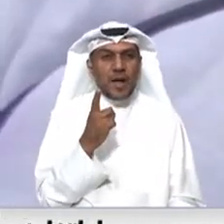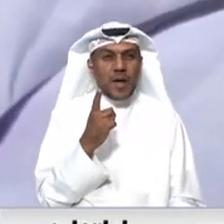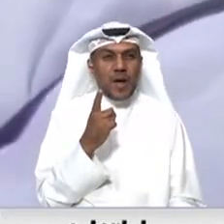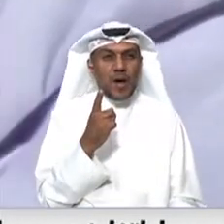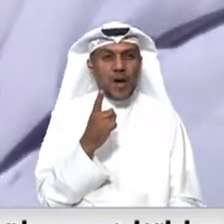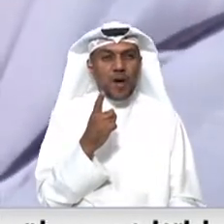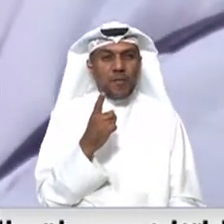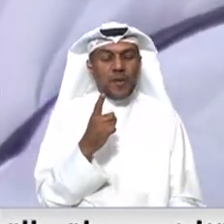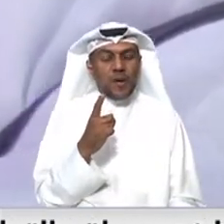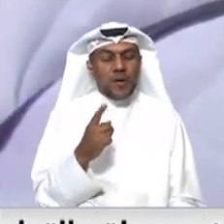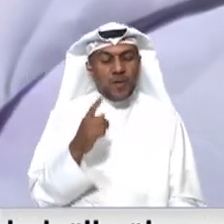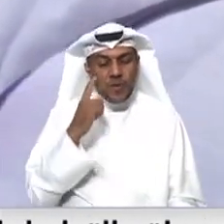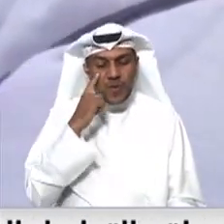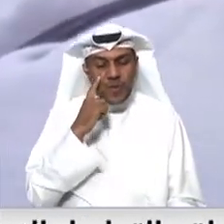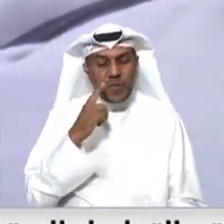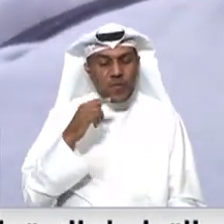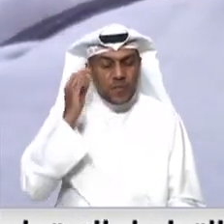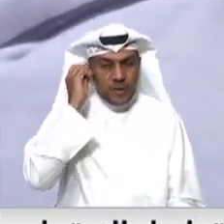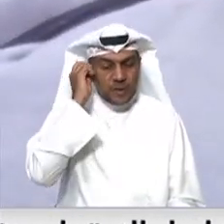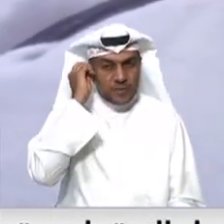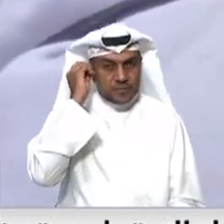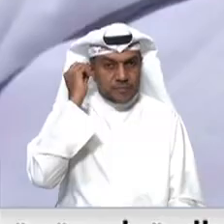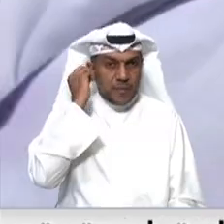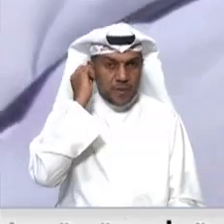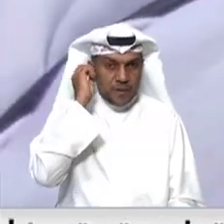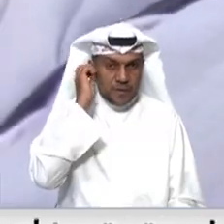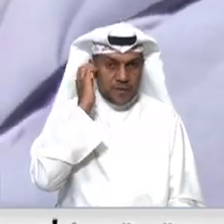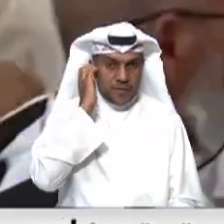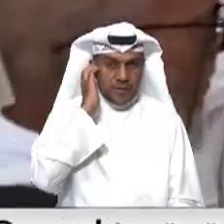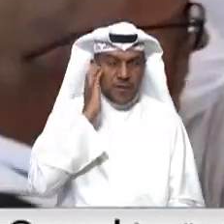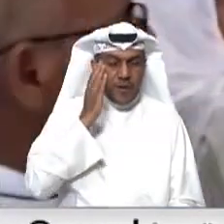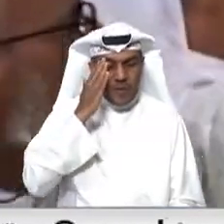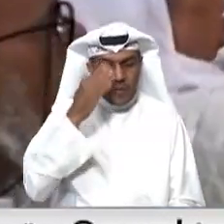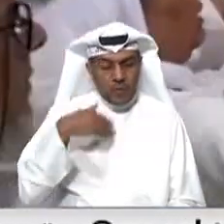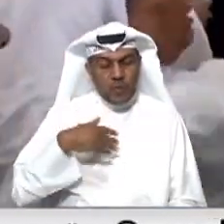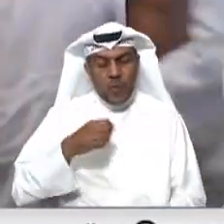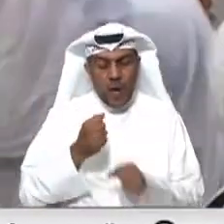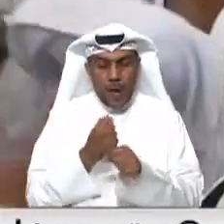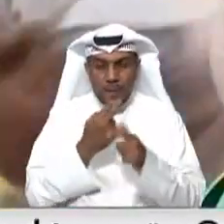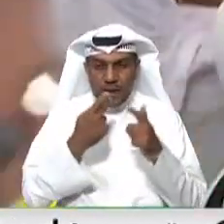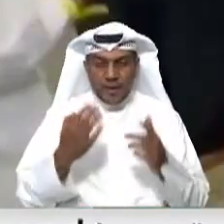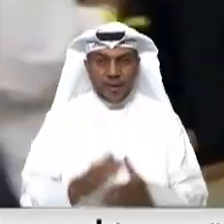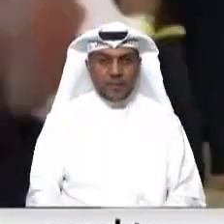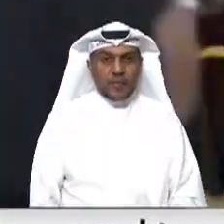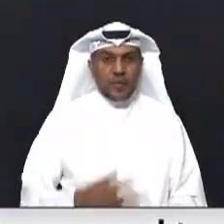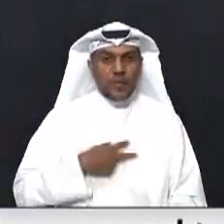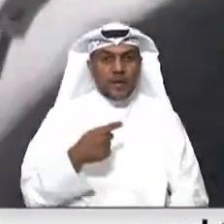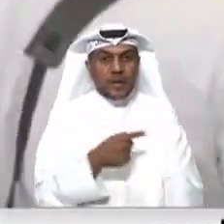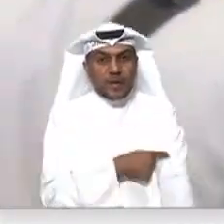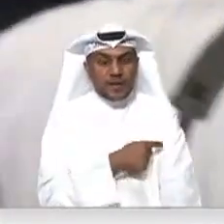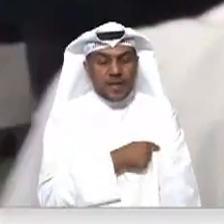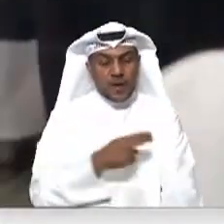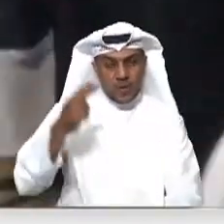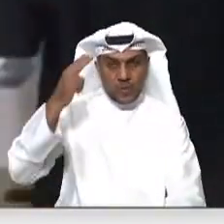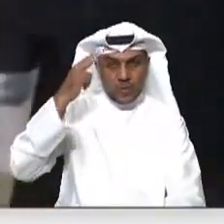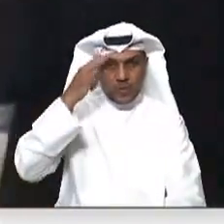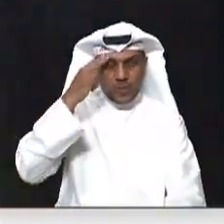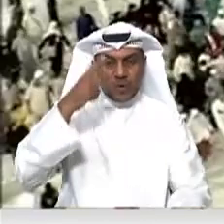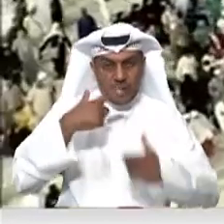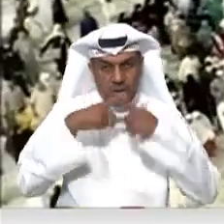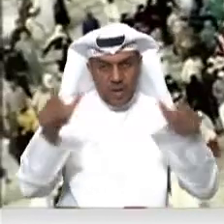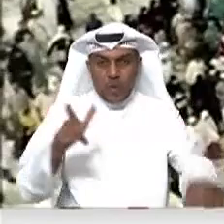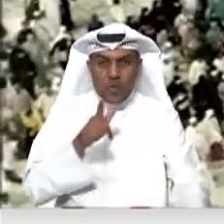والله شعور يعني كفاءه، والله جامع كل شيء واجب. وزاره الصحه السعوديه